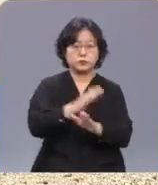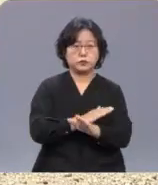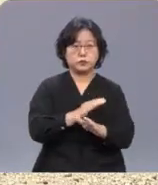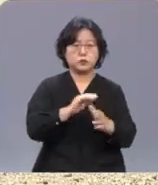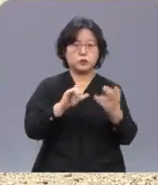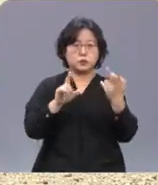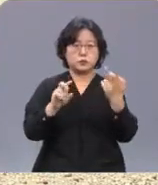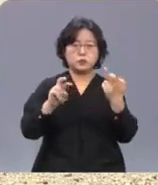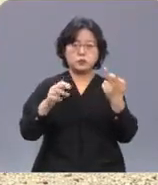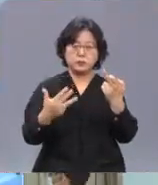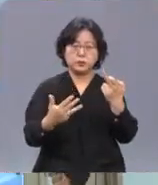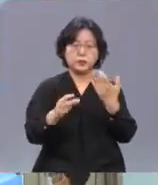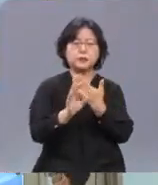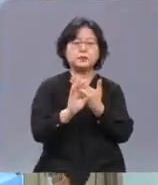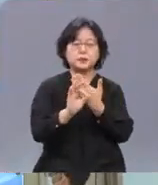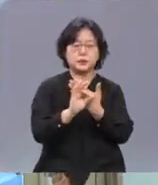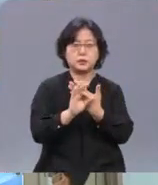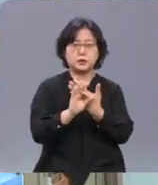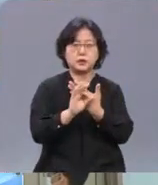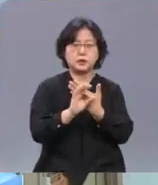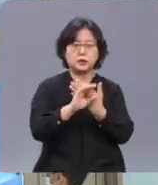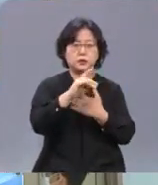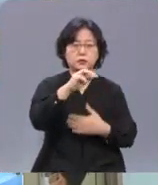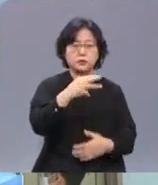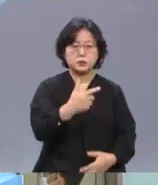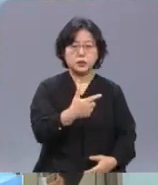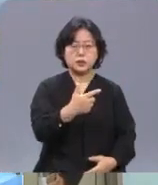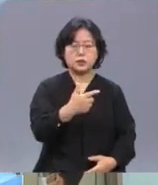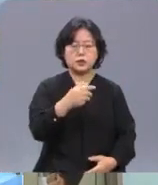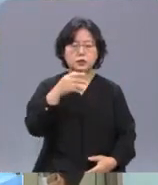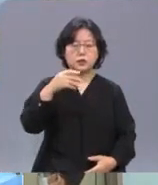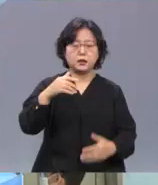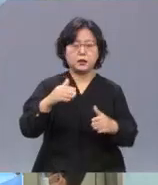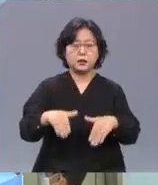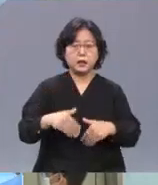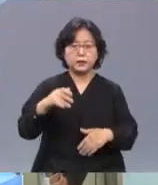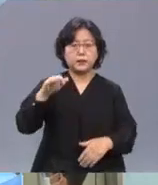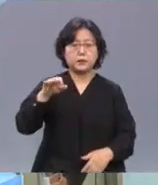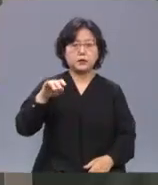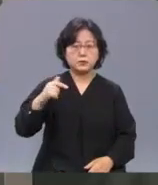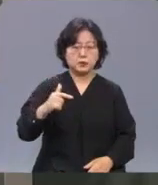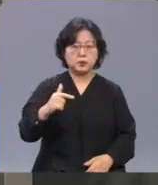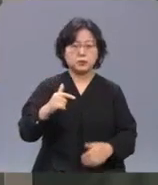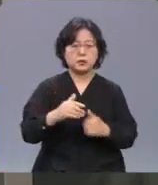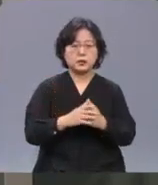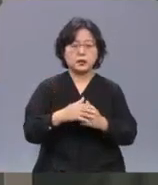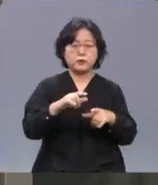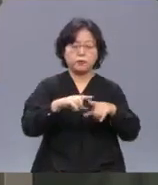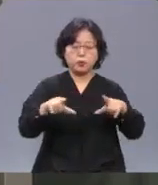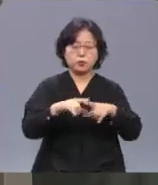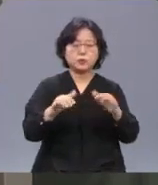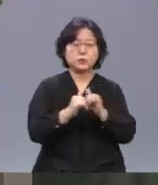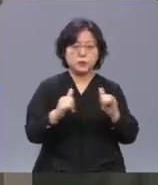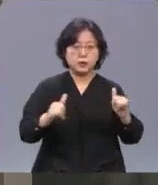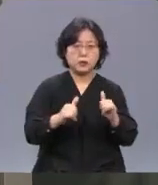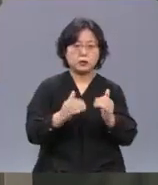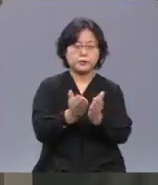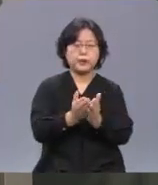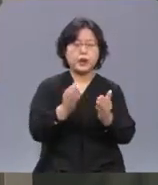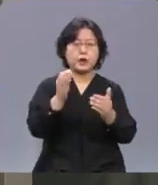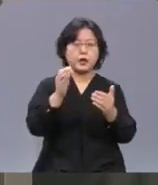달 28일까지 한시적으로 돌산 신기에서 남면 여천 항로를 이용하는 일반인들의 여객